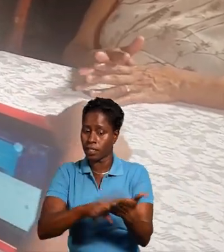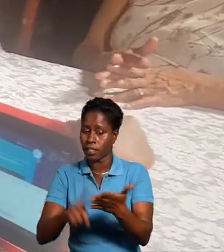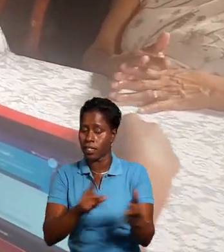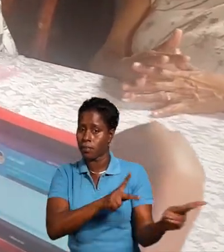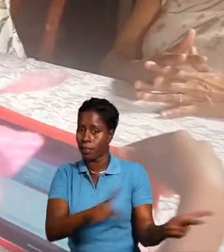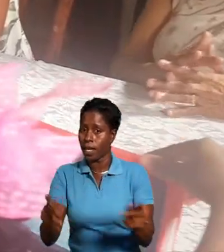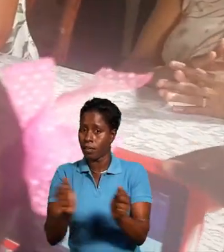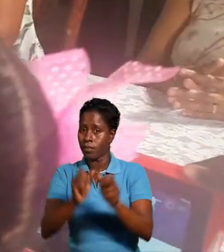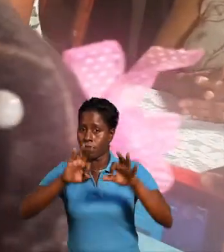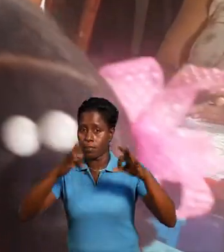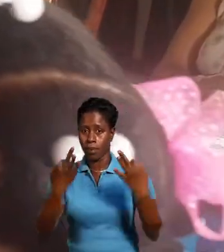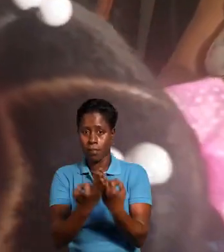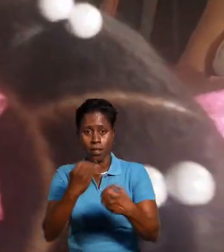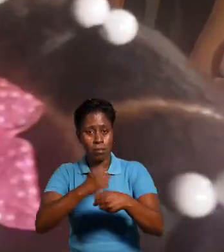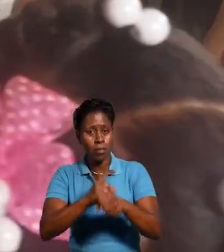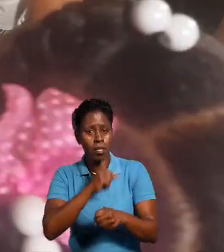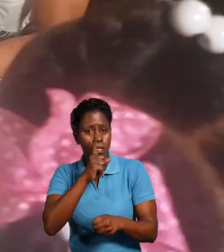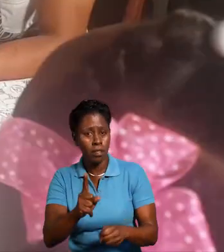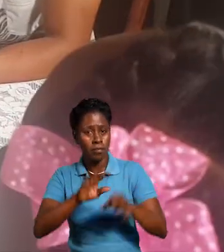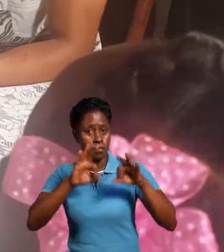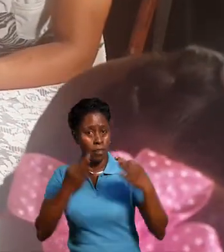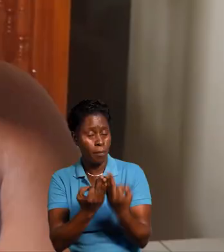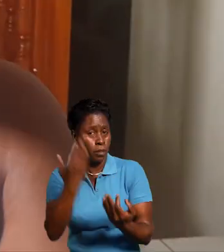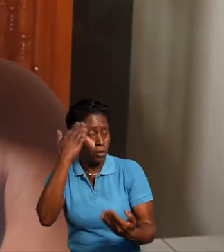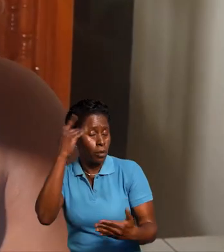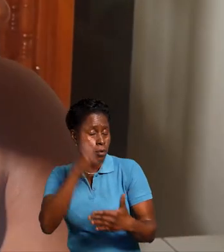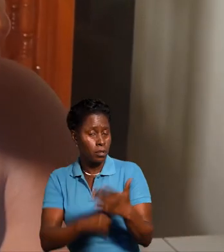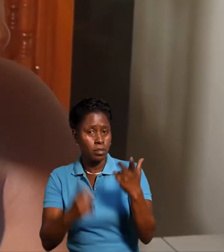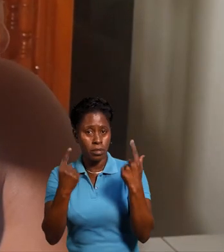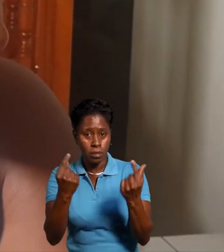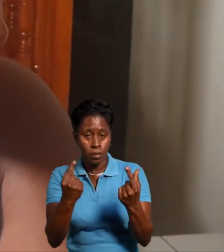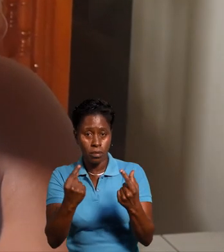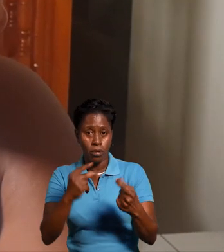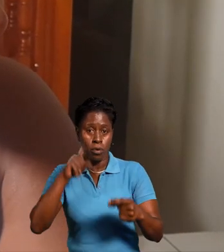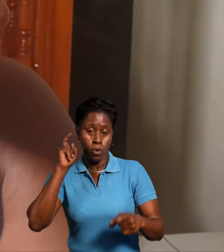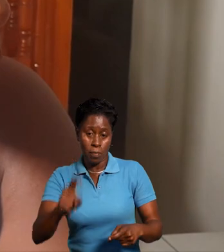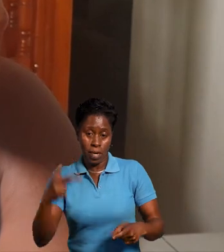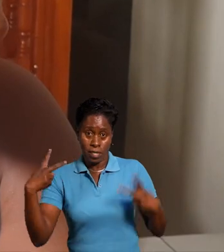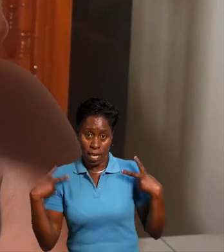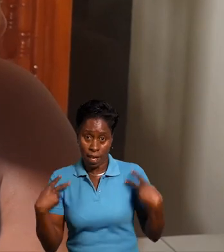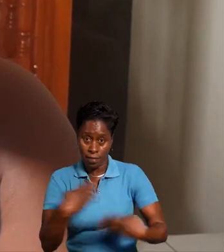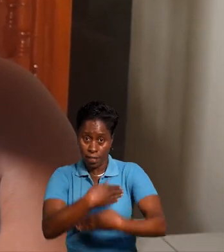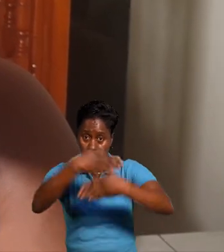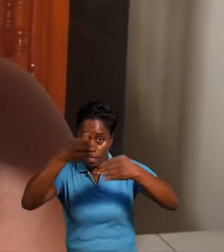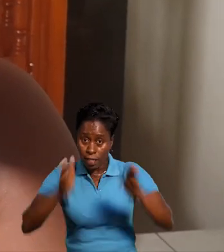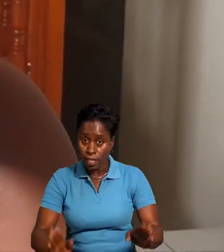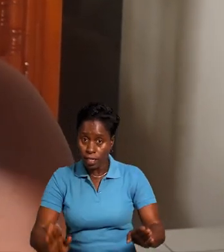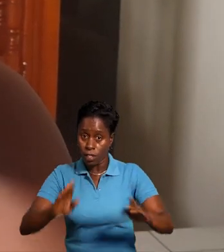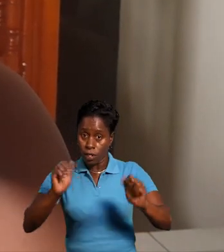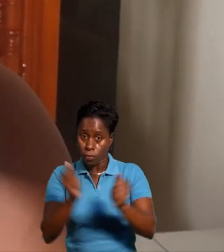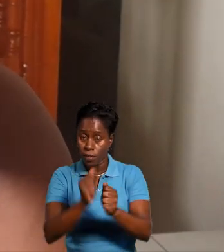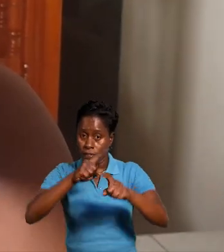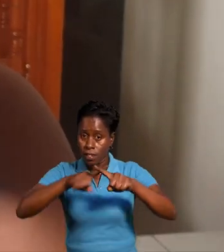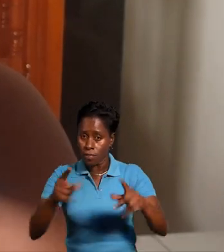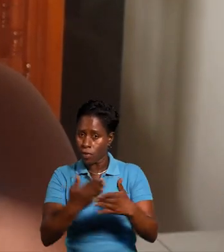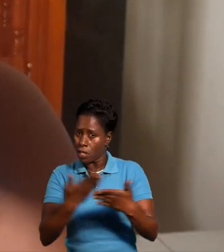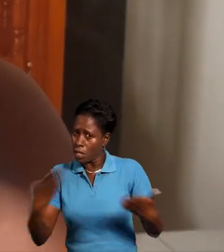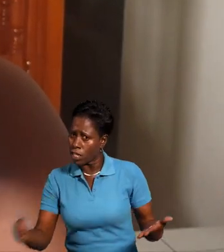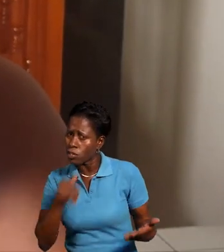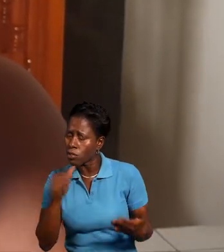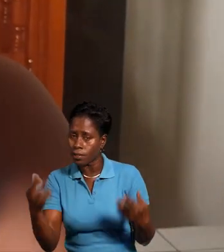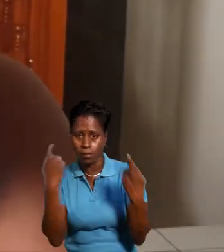et faire assurance que tout le monde connaît ça y est pour faire. Okay everyone, let's go over our family disaster